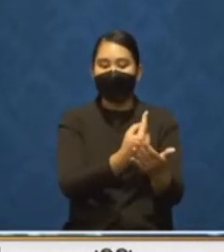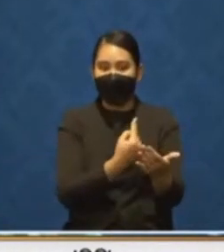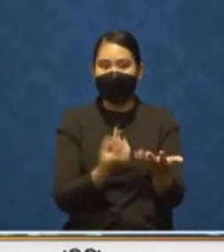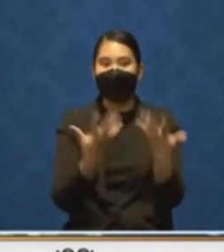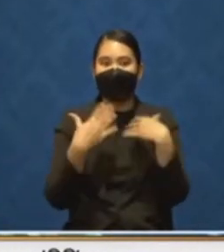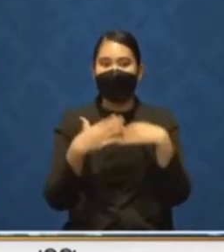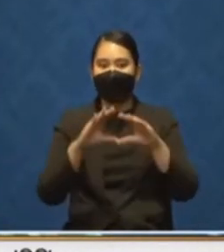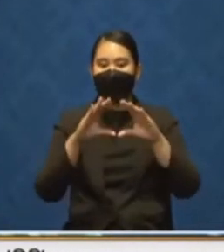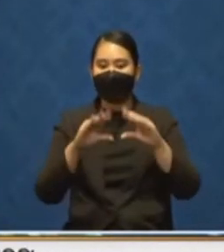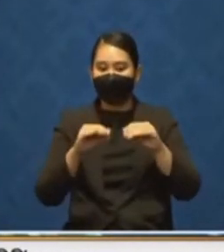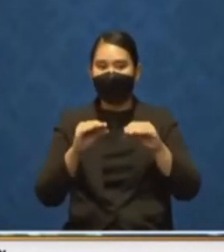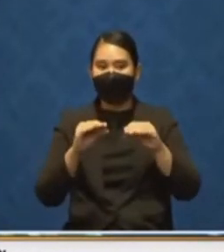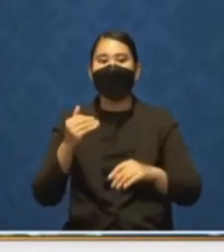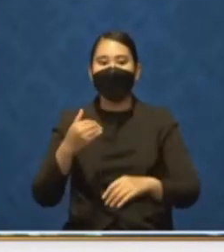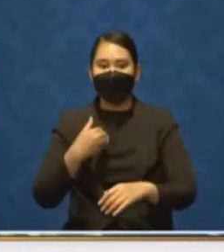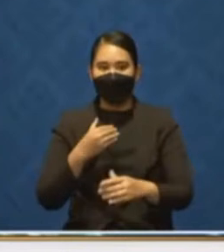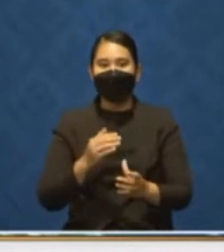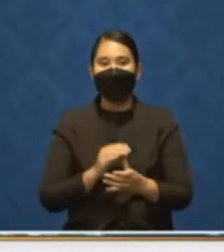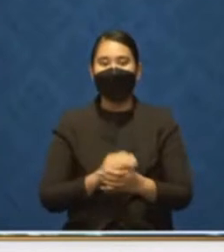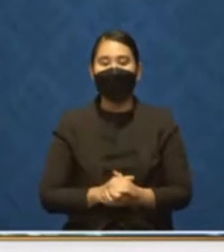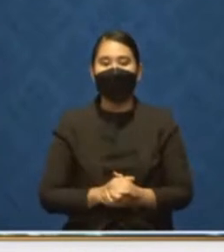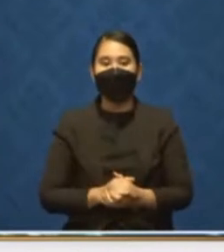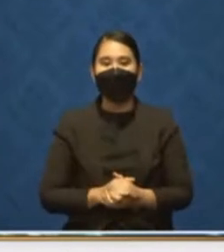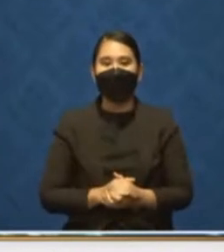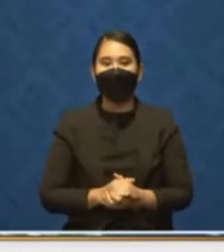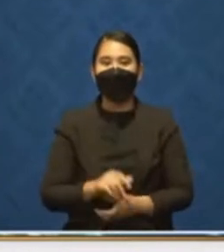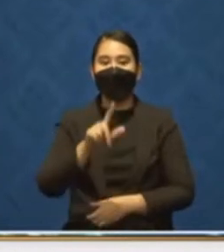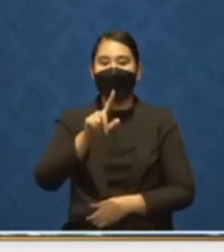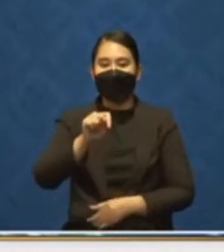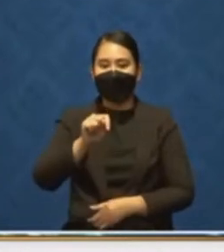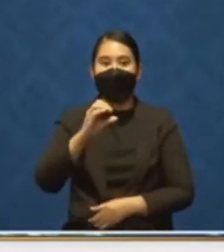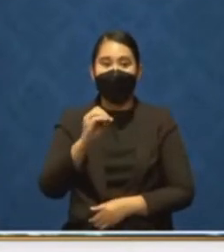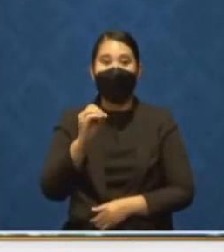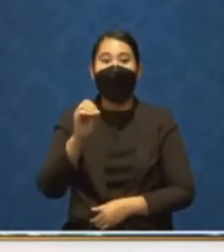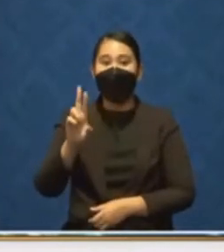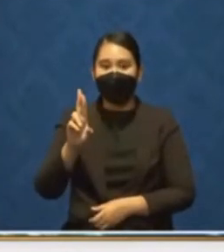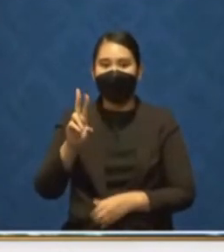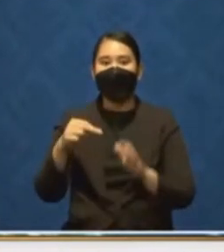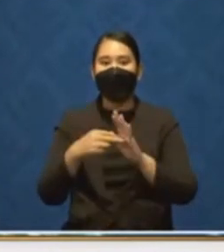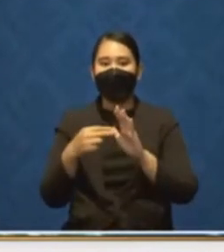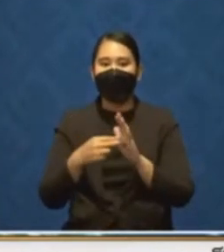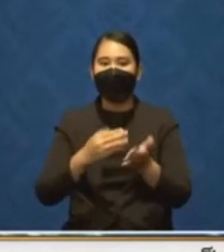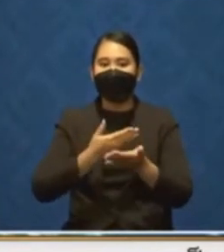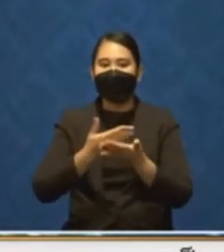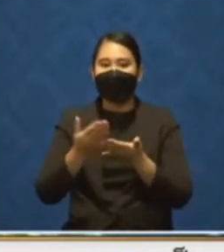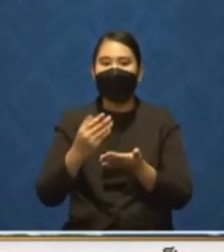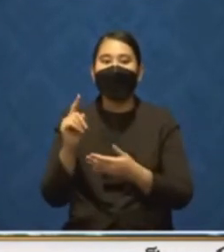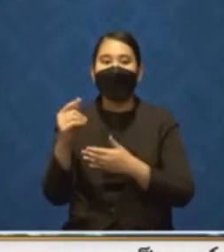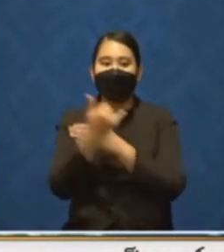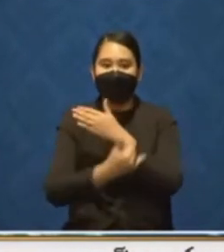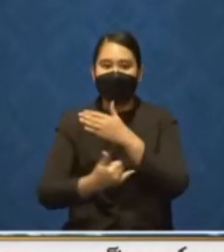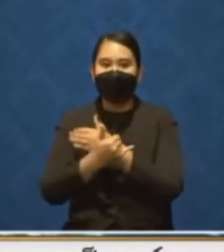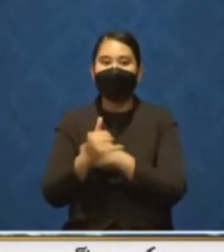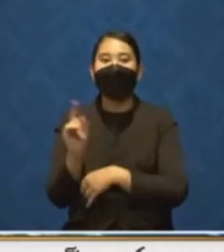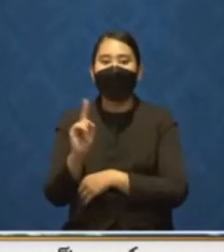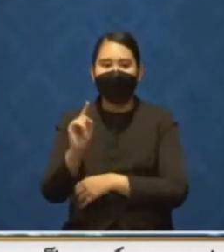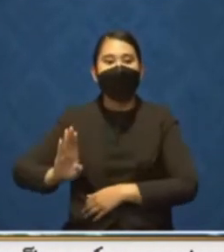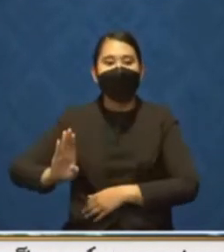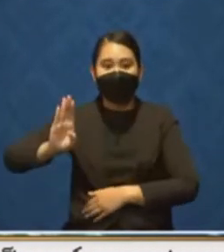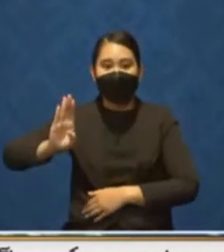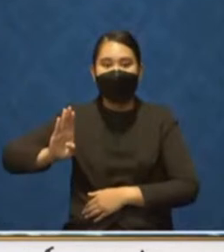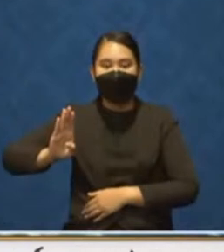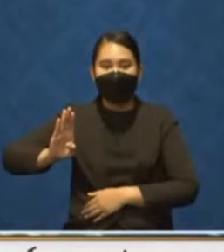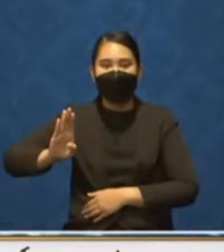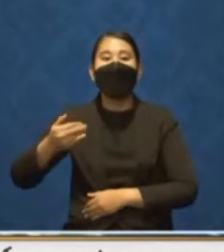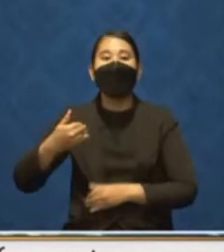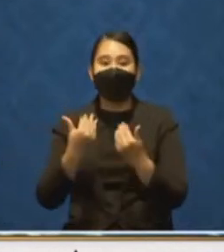ตั้งแต่เริ่มจนจบโครงการด้วยนะครับในทรงที่ว่านั้นเราไม่ได้กำหนดไว้ว่าจะต้องซื้อจากประเทศใดประเทศหนึ่งภาษาใดประเทศหนึ่งมีทั้ง